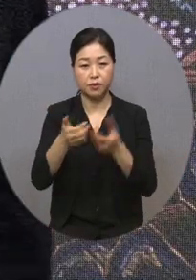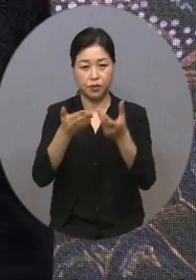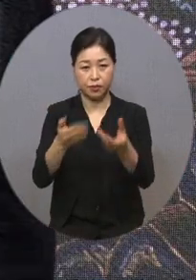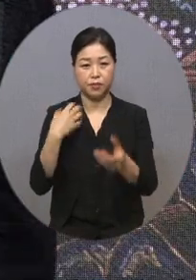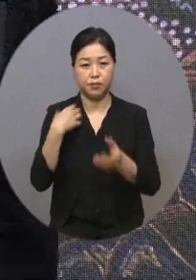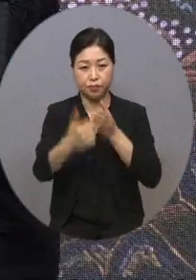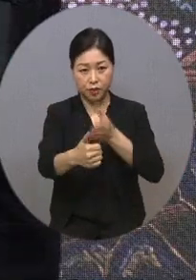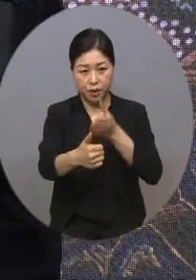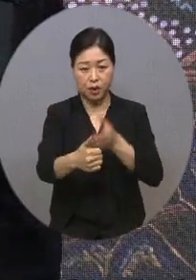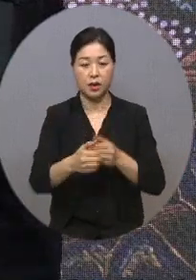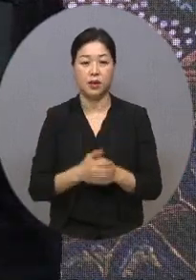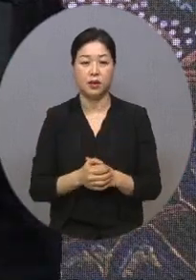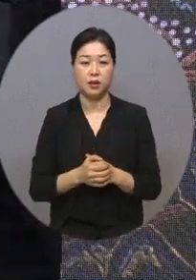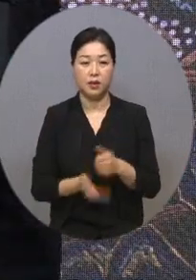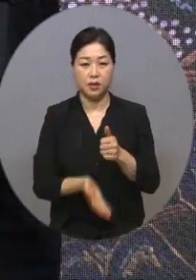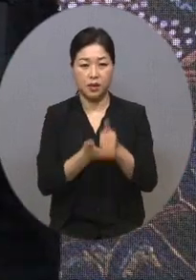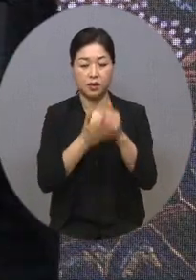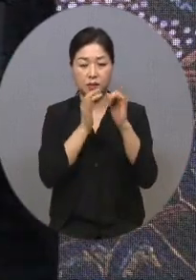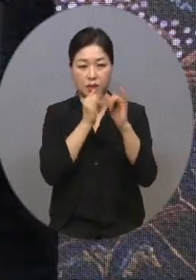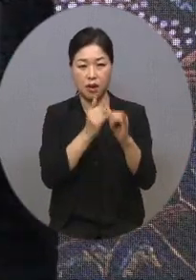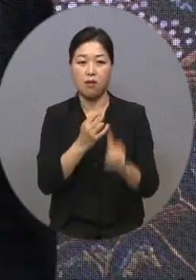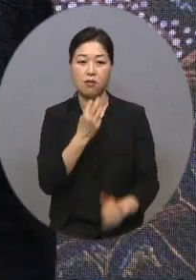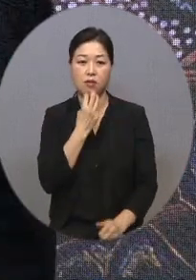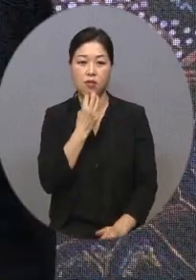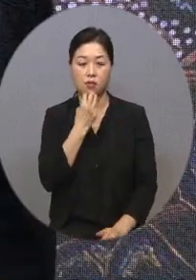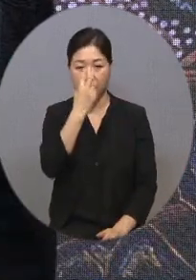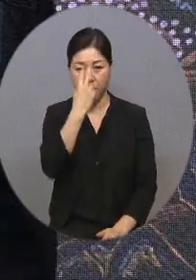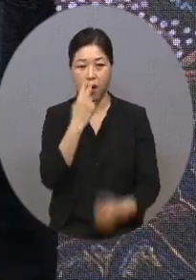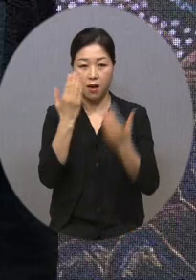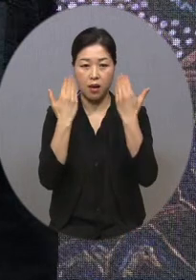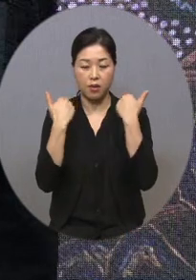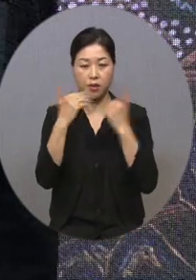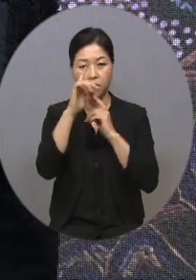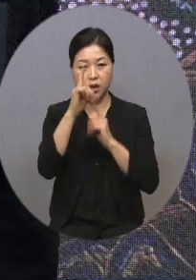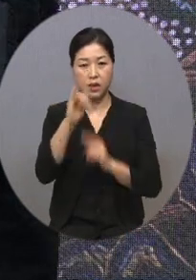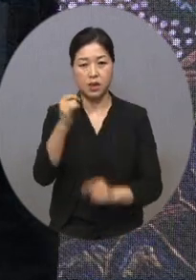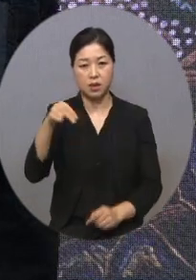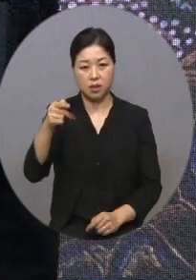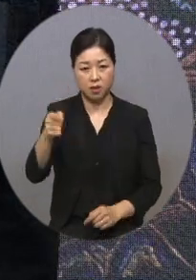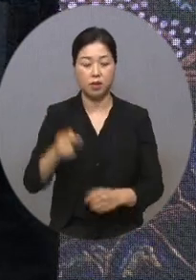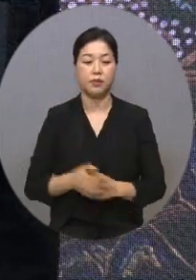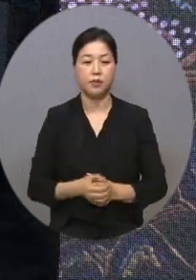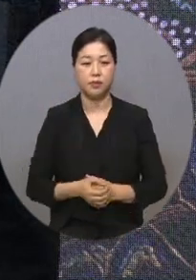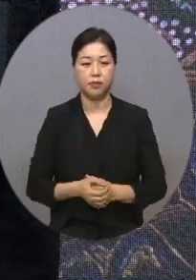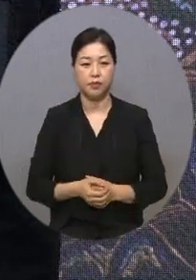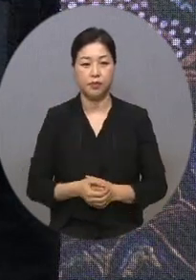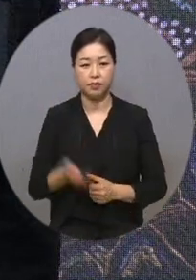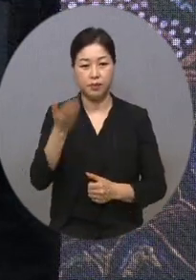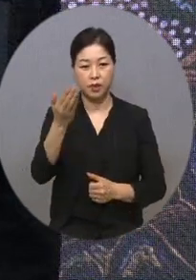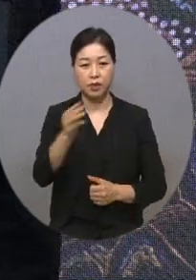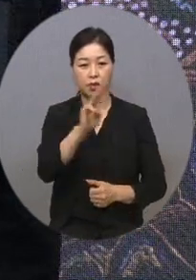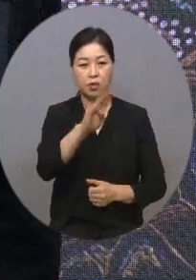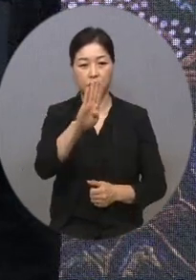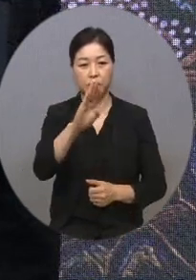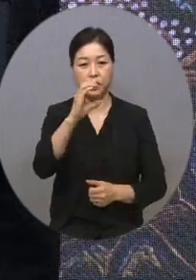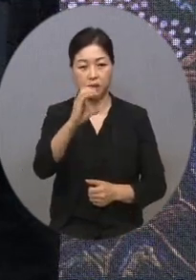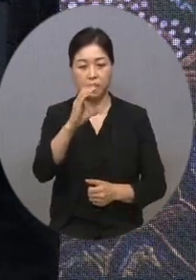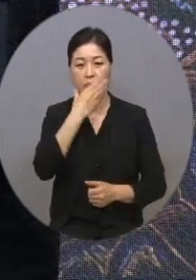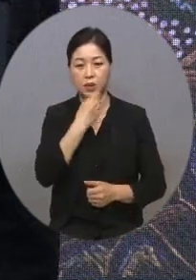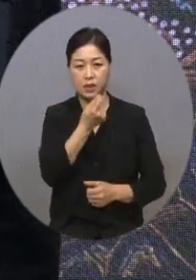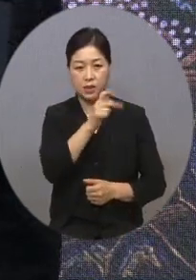상자, 장려상, 서울맹학교 이인석. 귀하는 WBC